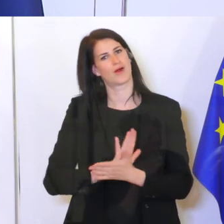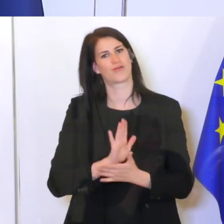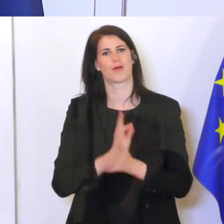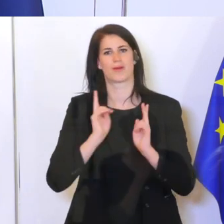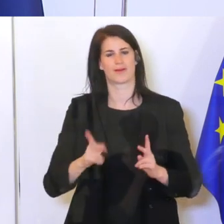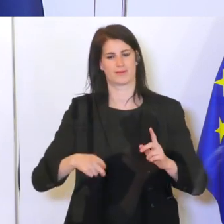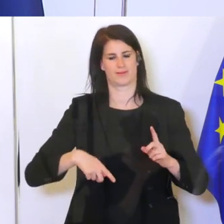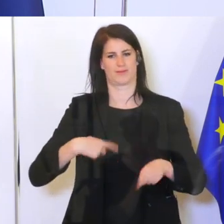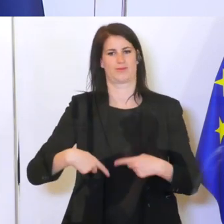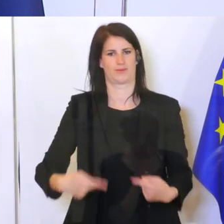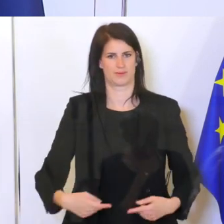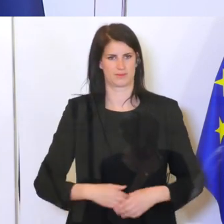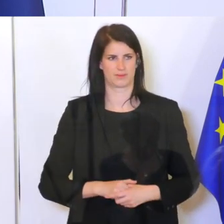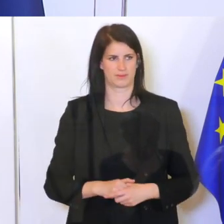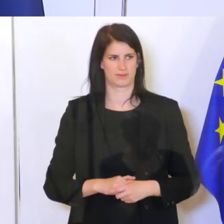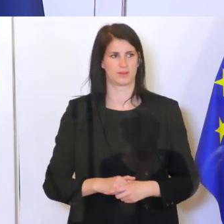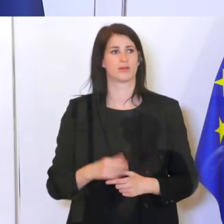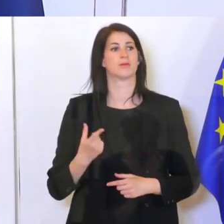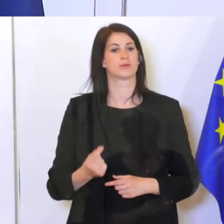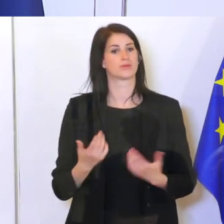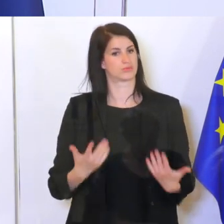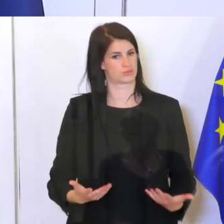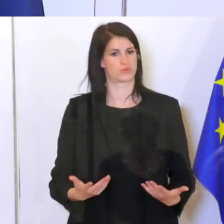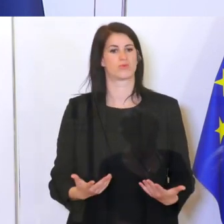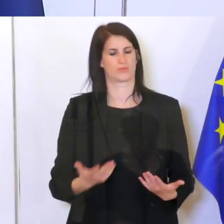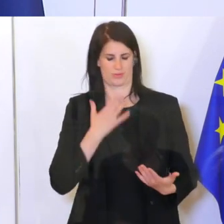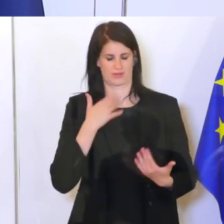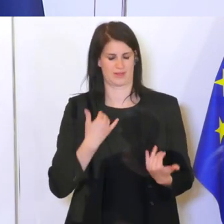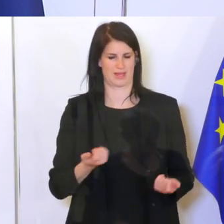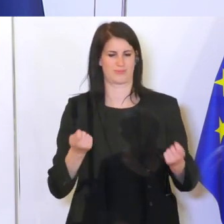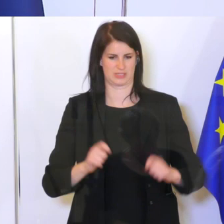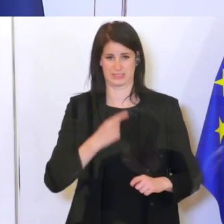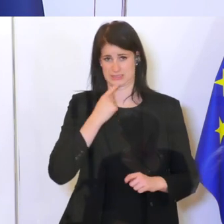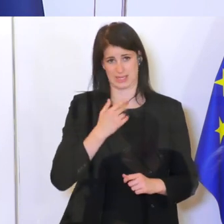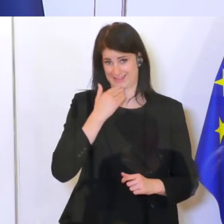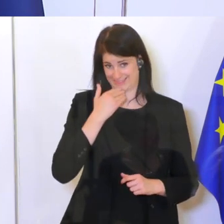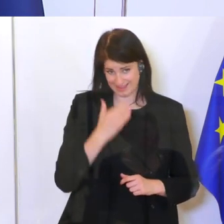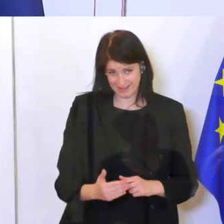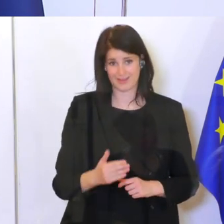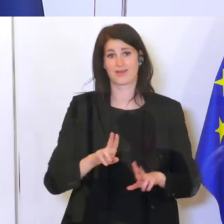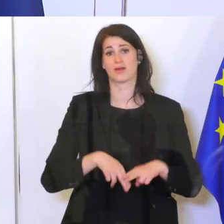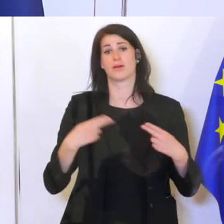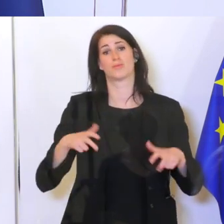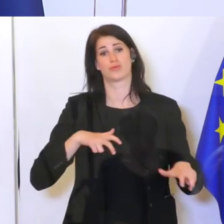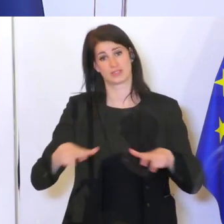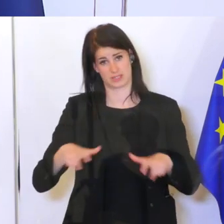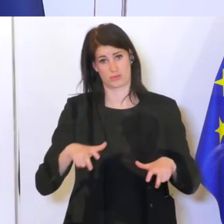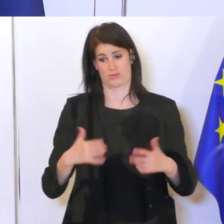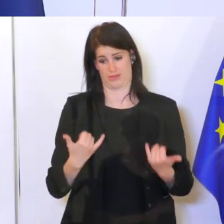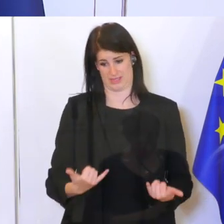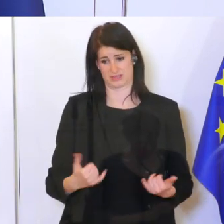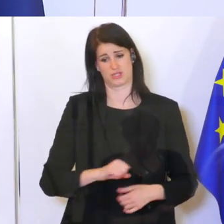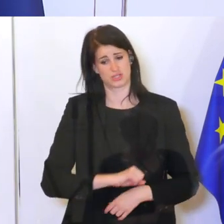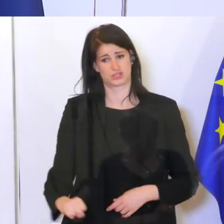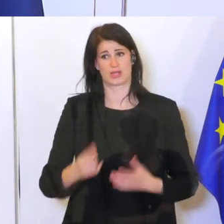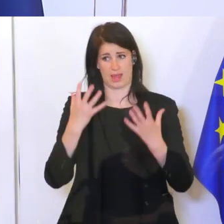muss. So bleibe ich abschließend mit dem Dank an die Bundesregierung, dass wir so schnell hier zu